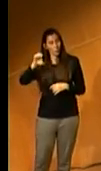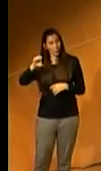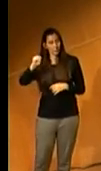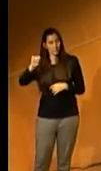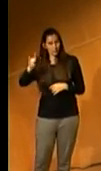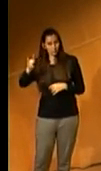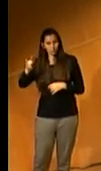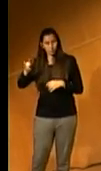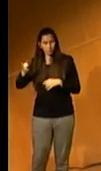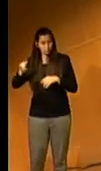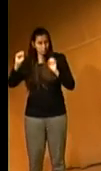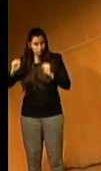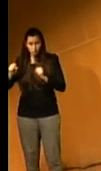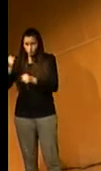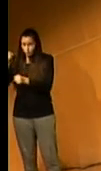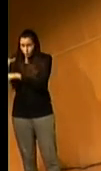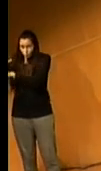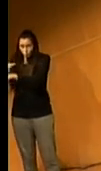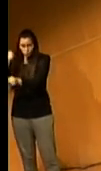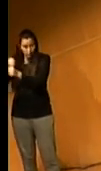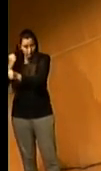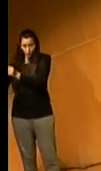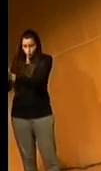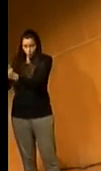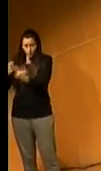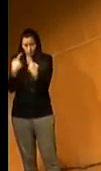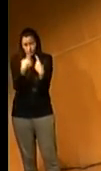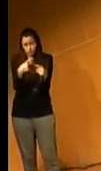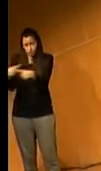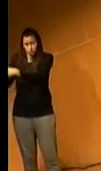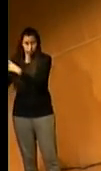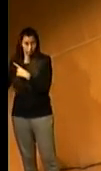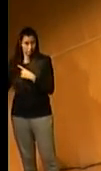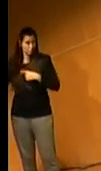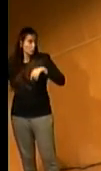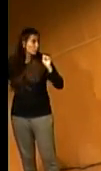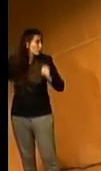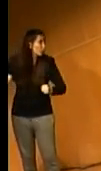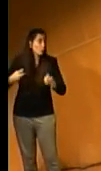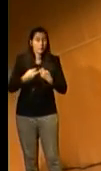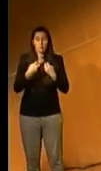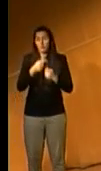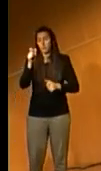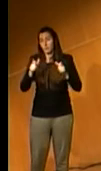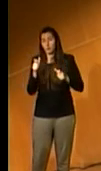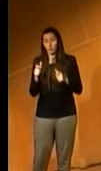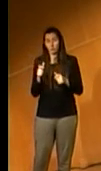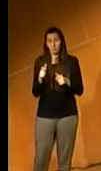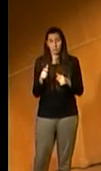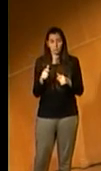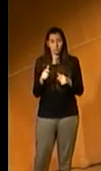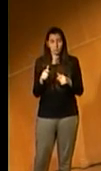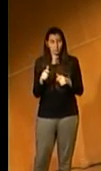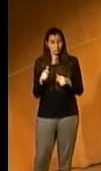ont des parcours professionnels et des parcours de vie très, très différents. Ça peut être des jeunes retraités